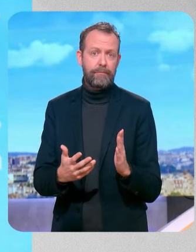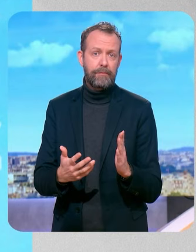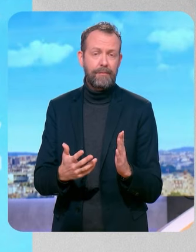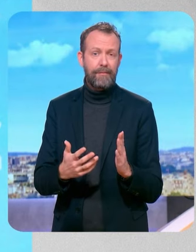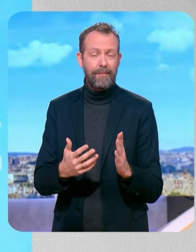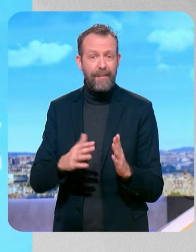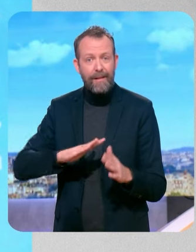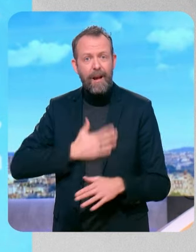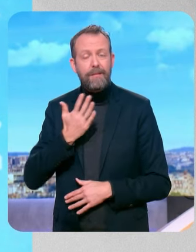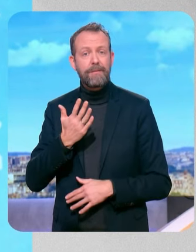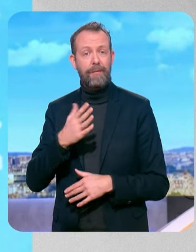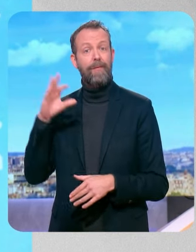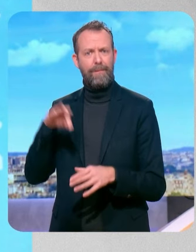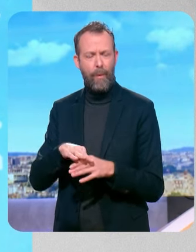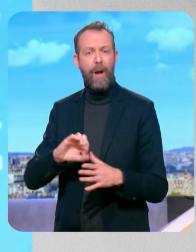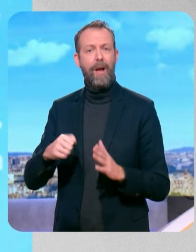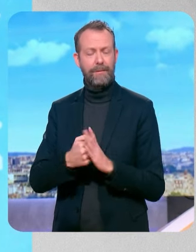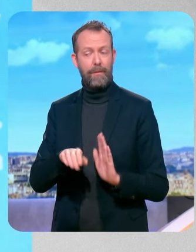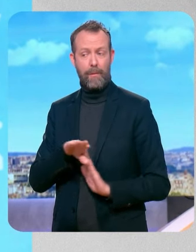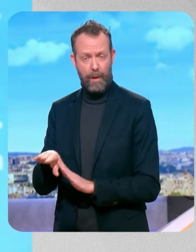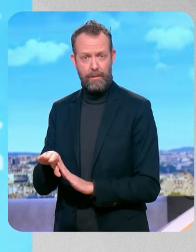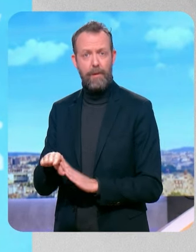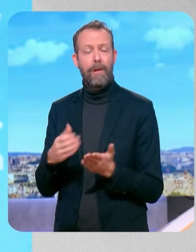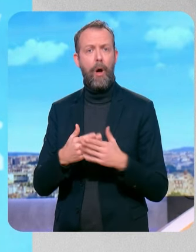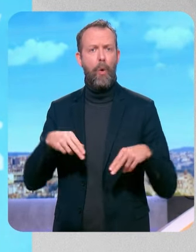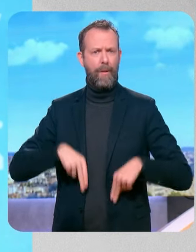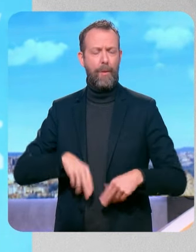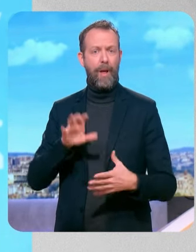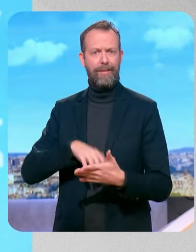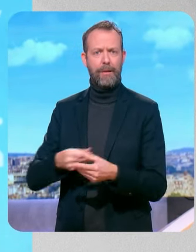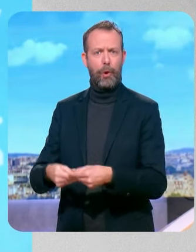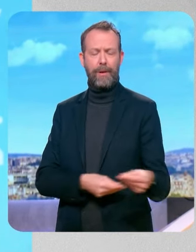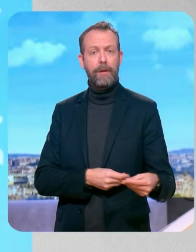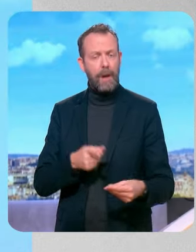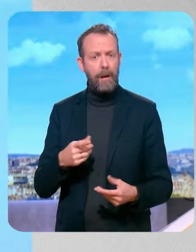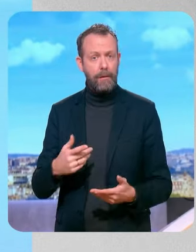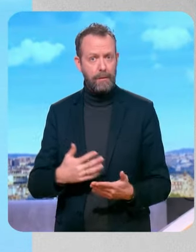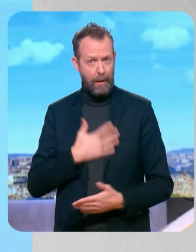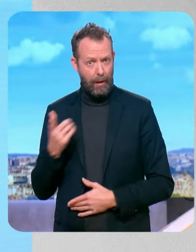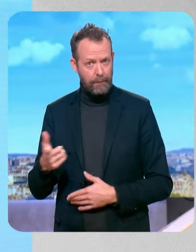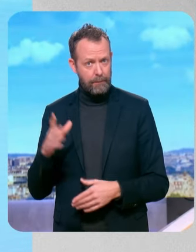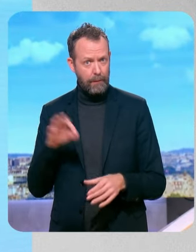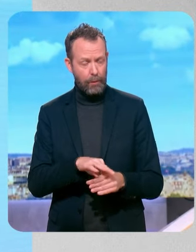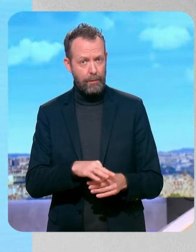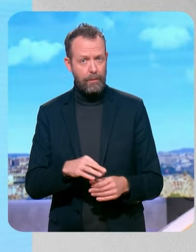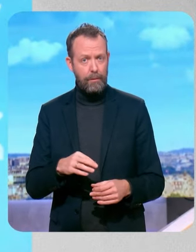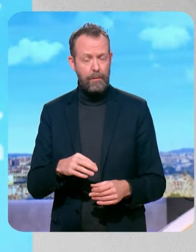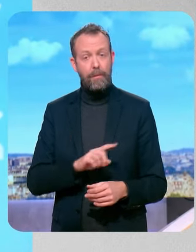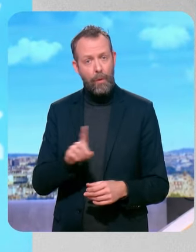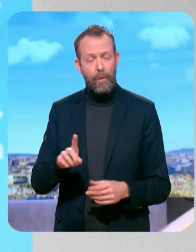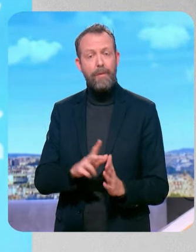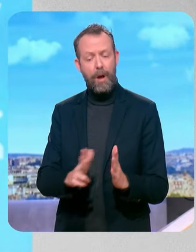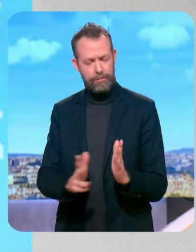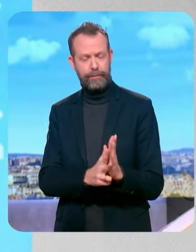par les voix de l'extrême droite, le gouvernement aurait retiré le texte. Mais il est passé par les voix de l'extrême droite. Non, il a été